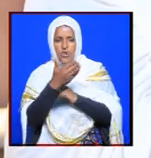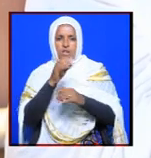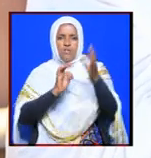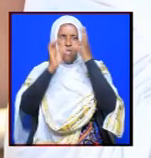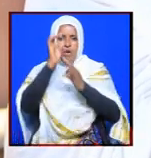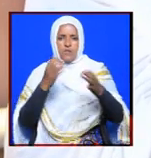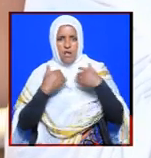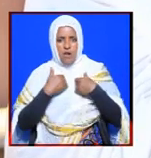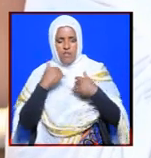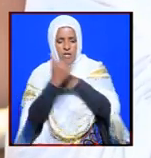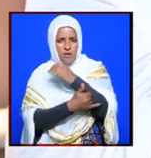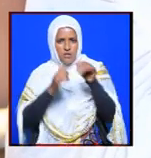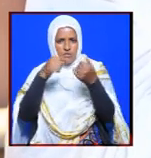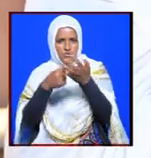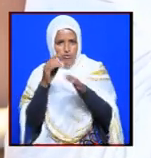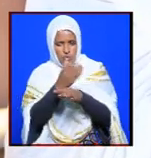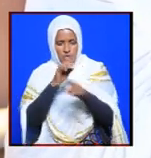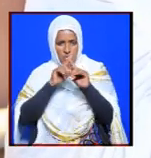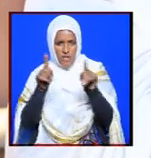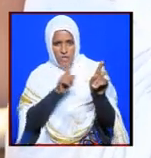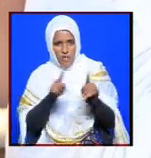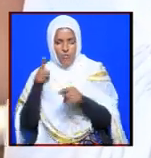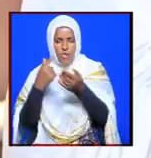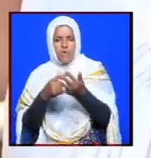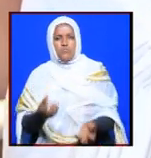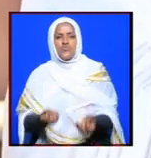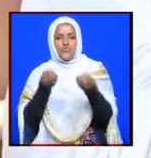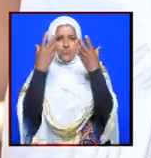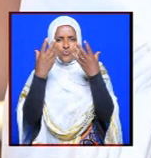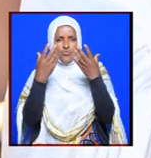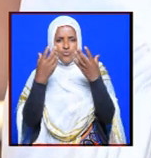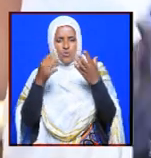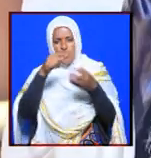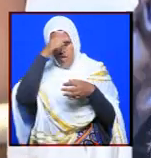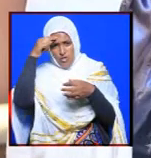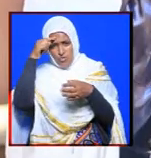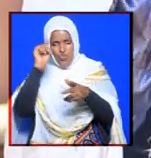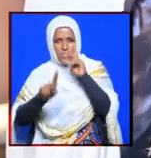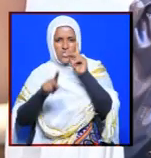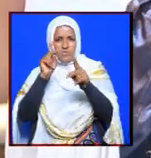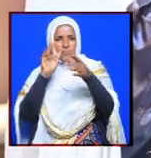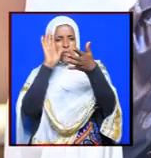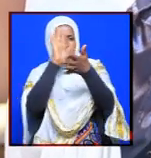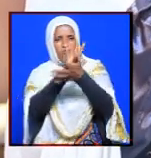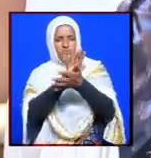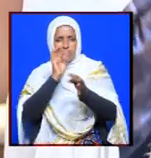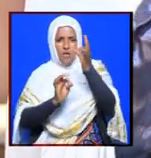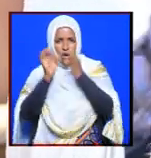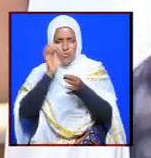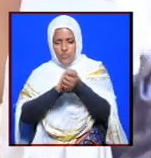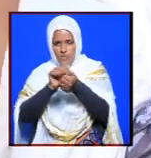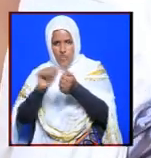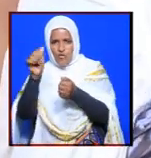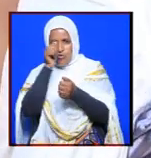የሆነ ታሪክ ያላት ሀገር ስለሆነ በተለይ ደግሞ ይሄ ብዙ ለጥቁር ህዝብ የሚለጠፉትን